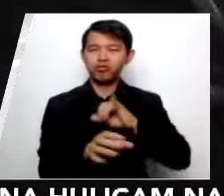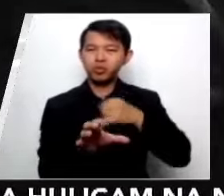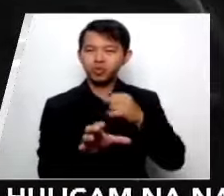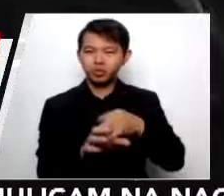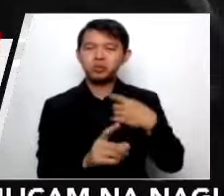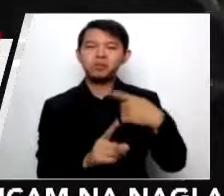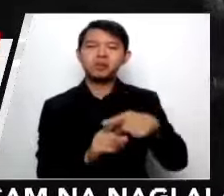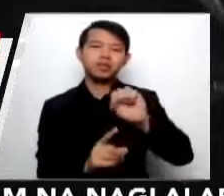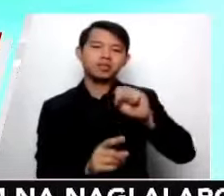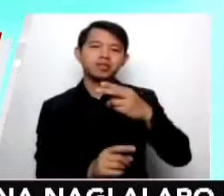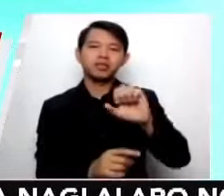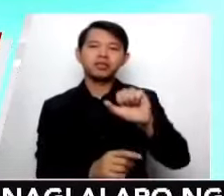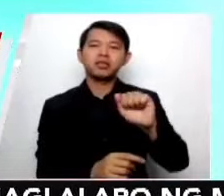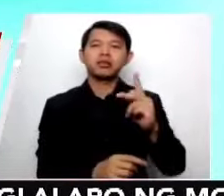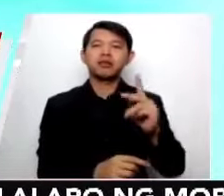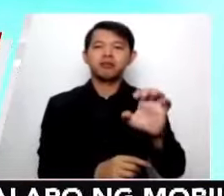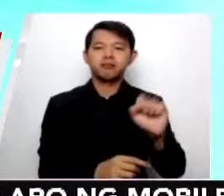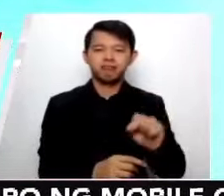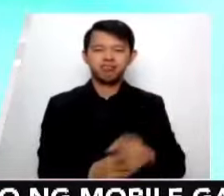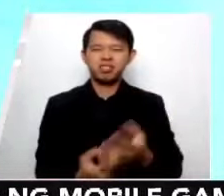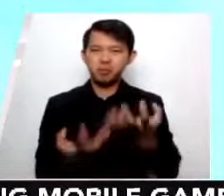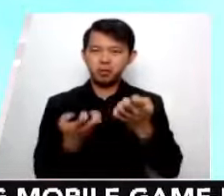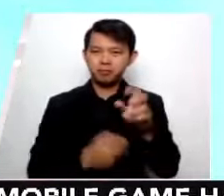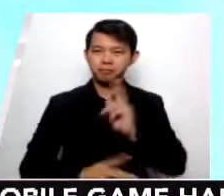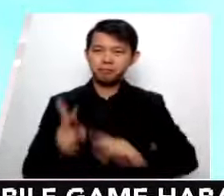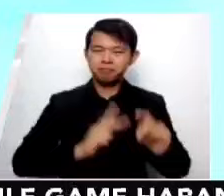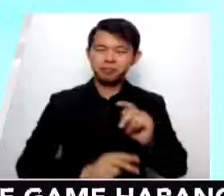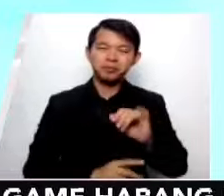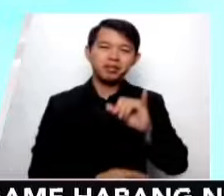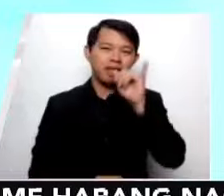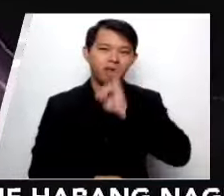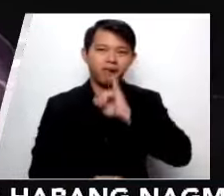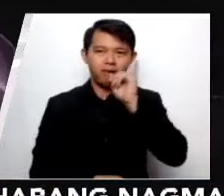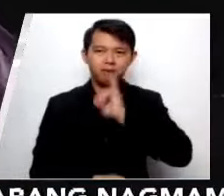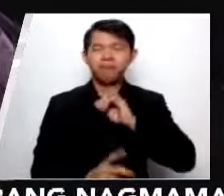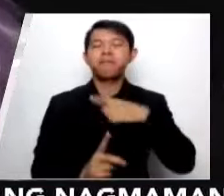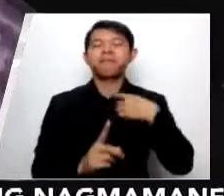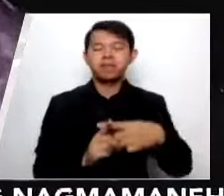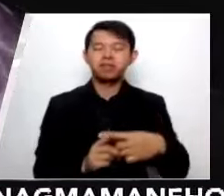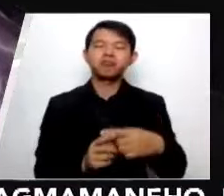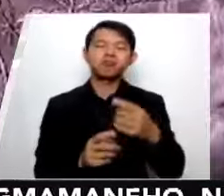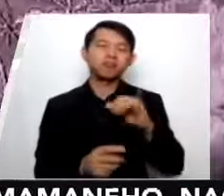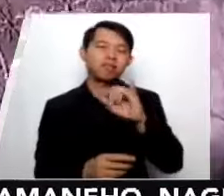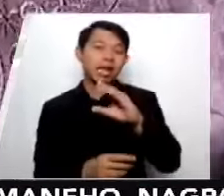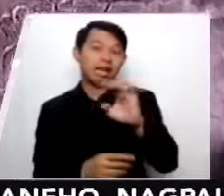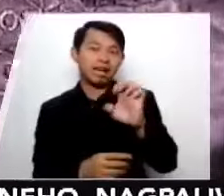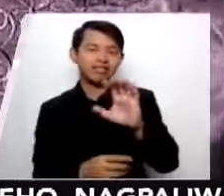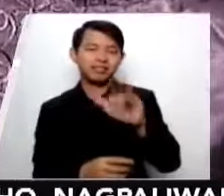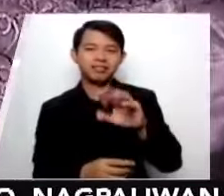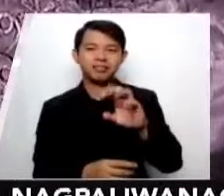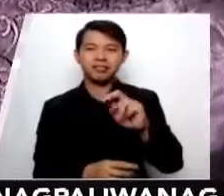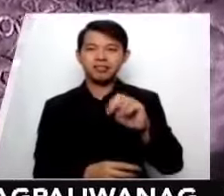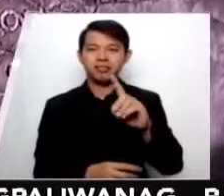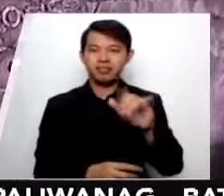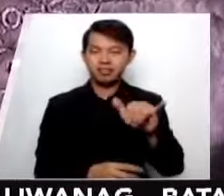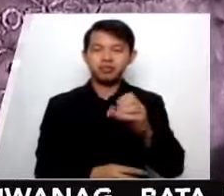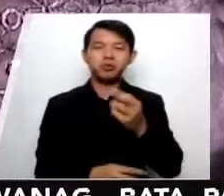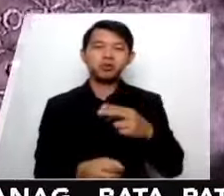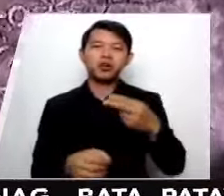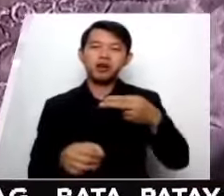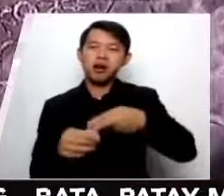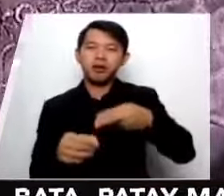nila mag-ice creams. Minsan naman po, gumagawa ako ng ice candy or kaya nagahalo-halo kami. Si Mommy Michelle